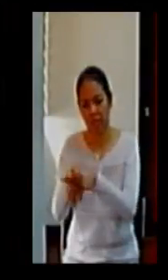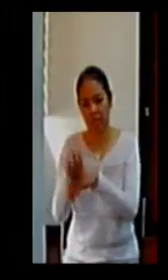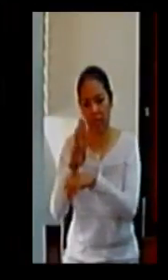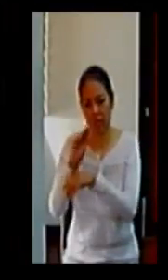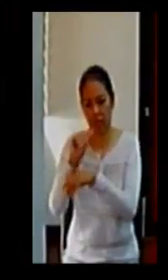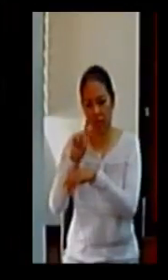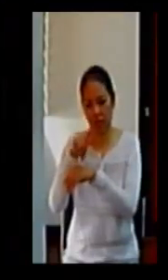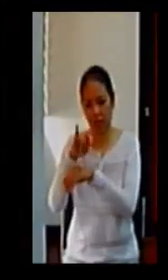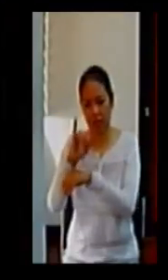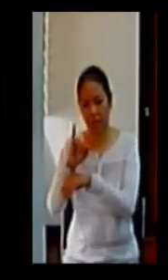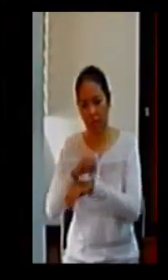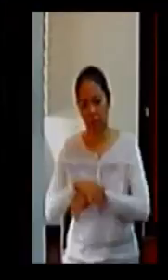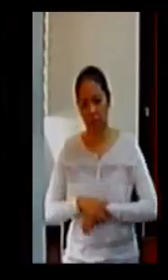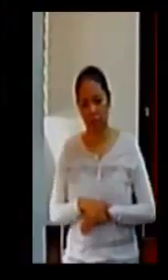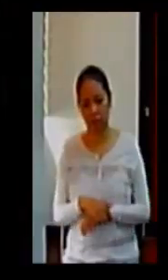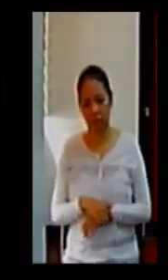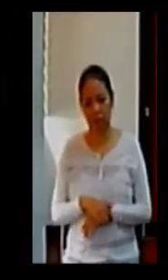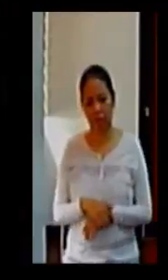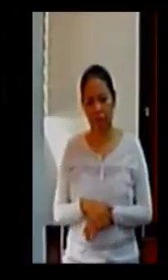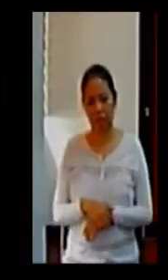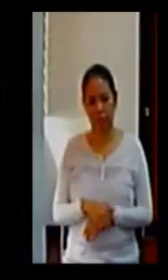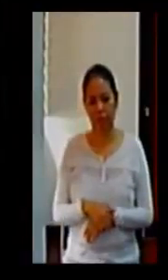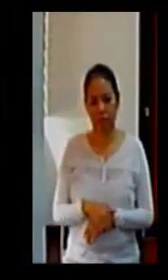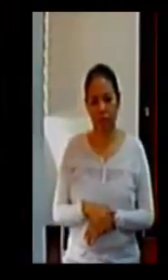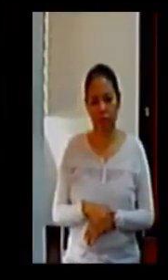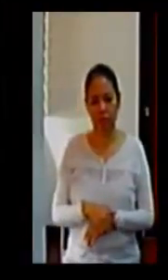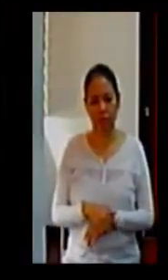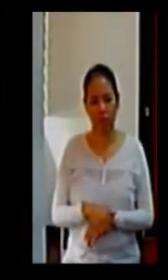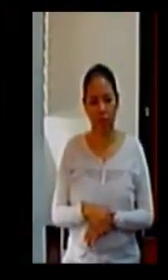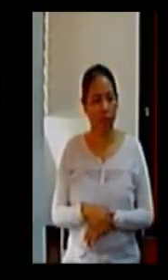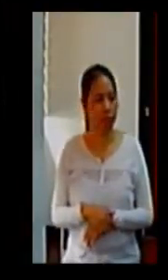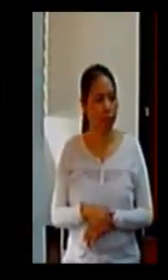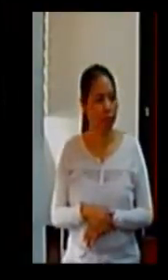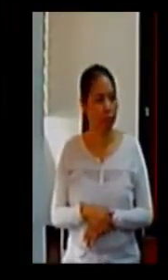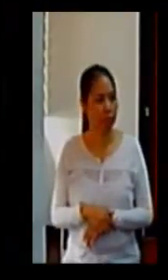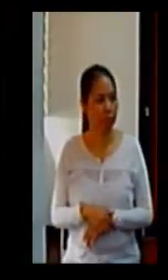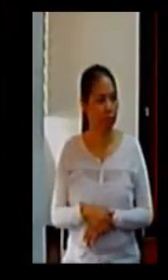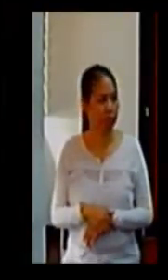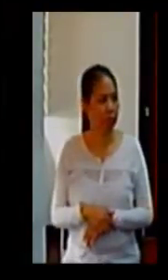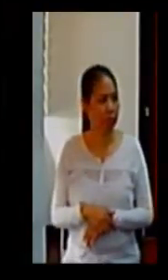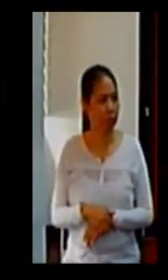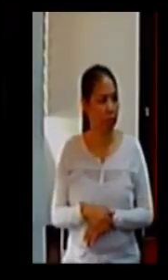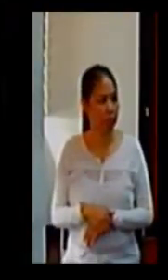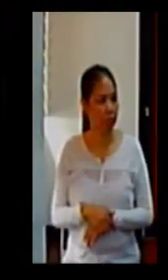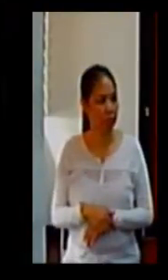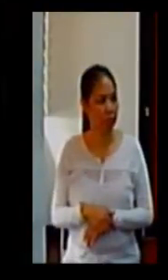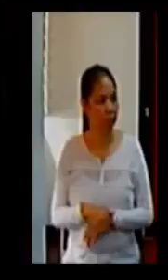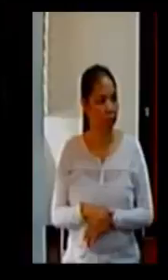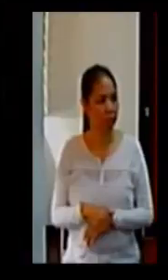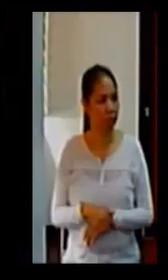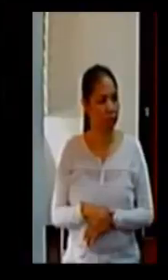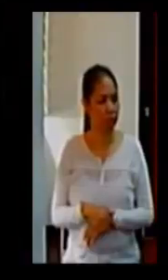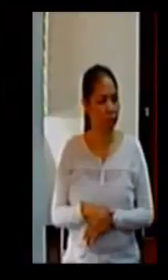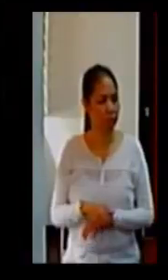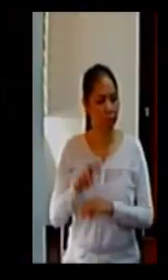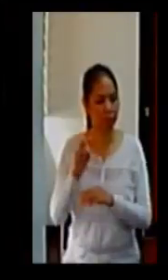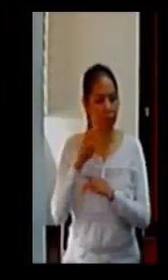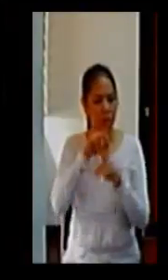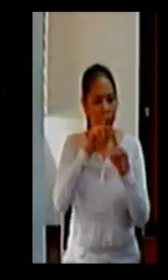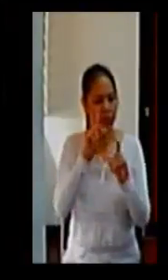Pwede din po kayong sumagot, Ginong William at si Dalia. Ang pangalawa kong tanong, paano po naapektuhan